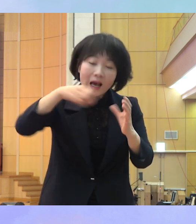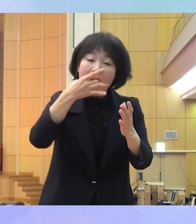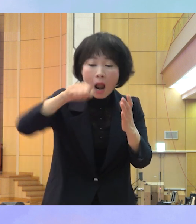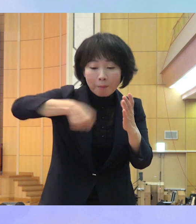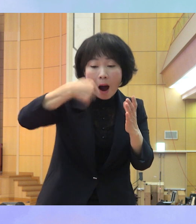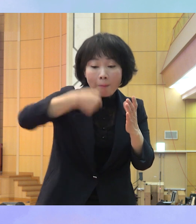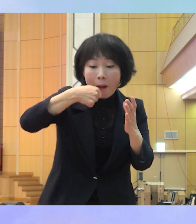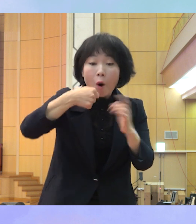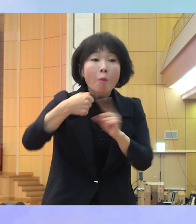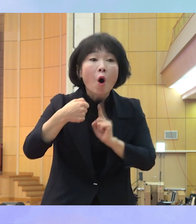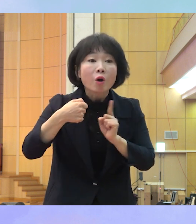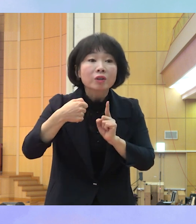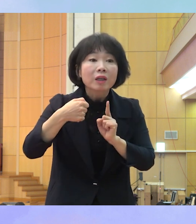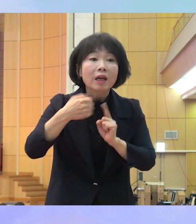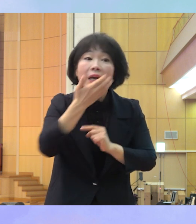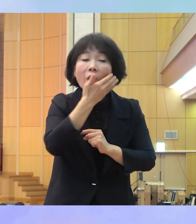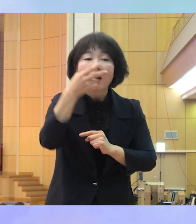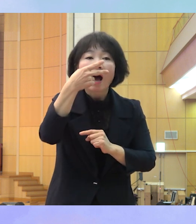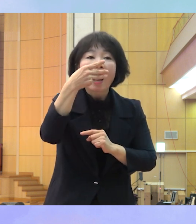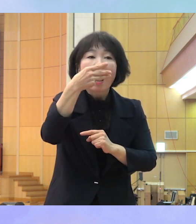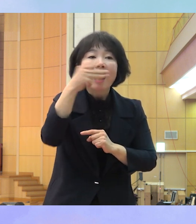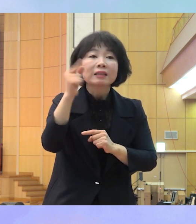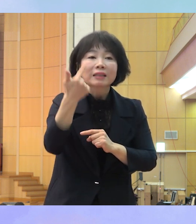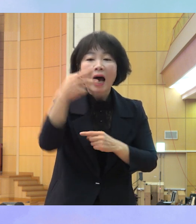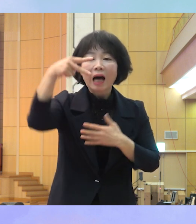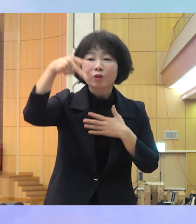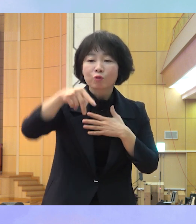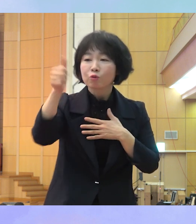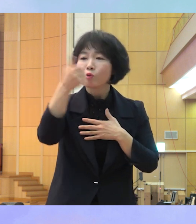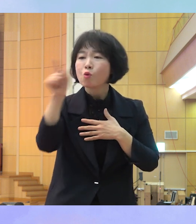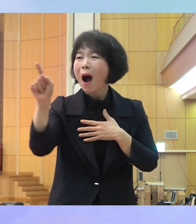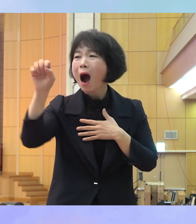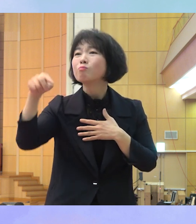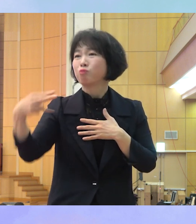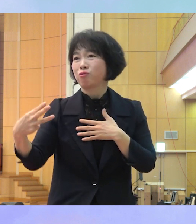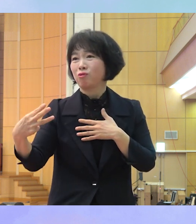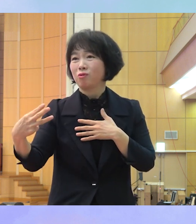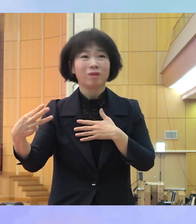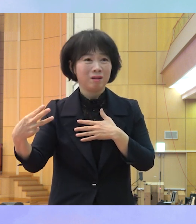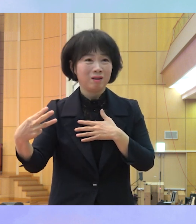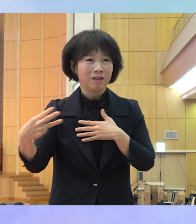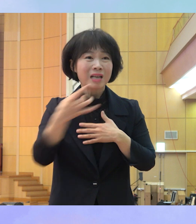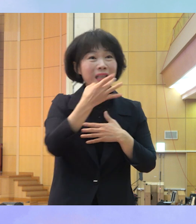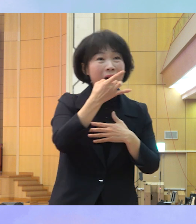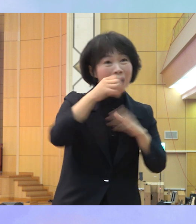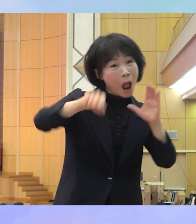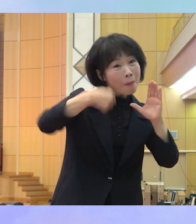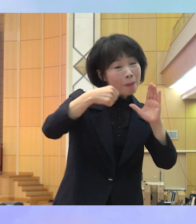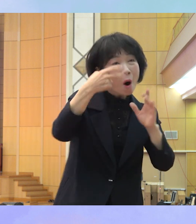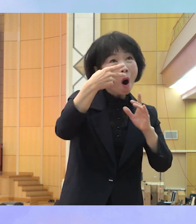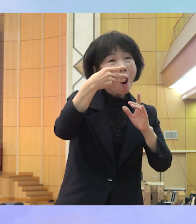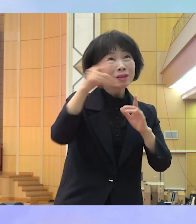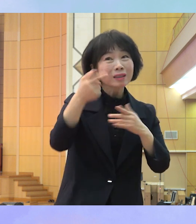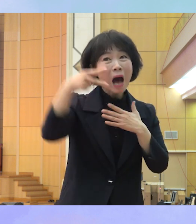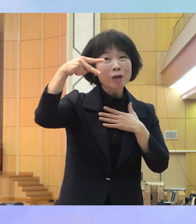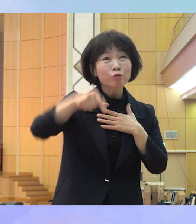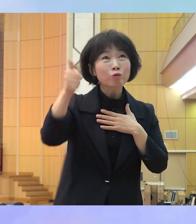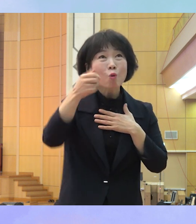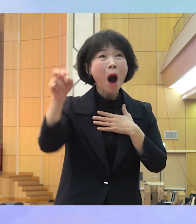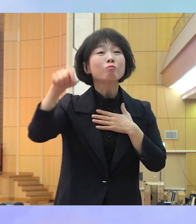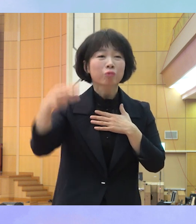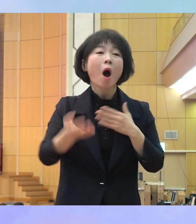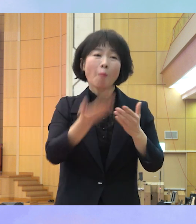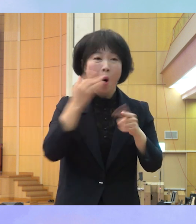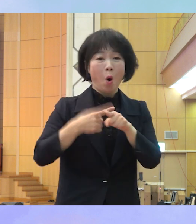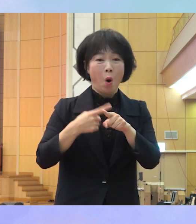됩니다. 탄수화물. 이 탄수화물은 우리 몸에 영양소 5대